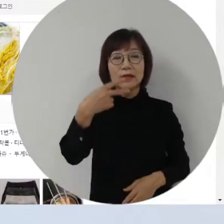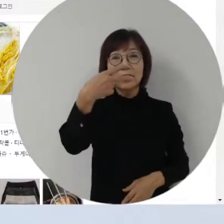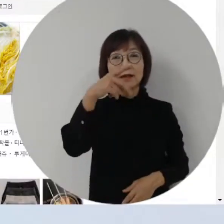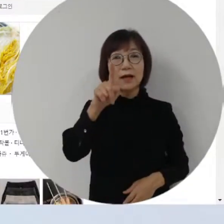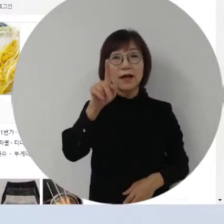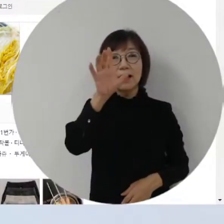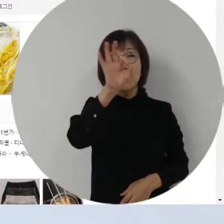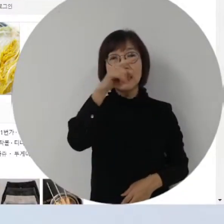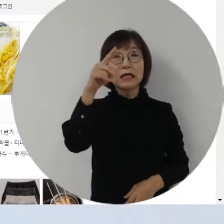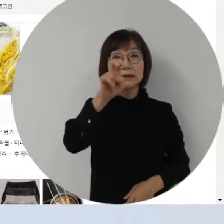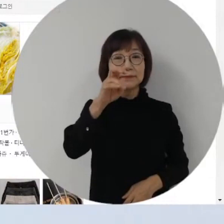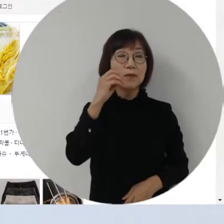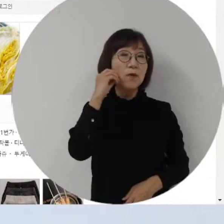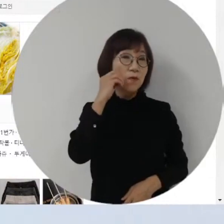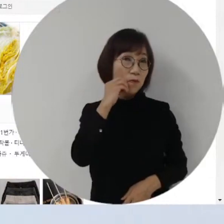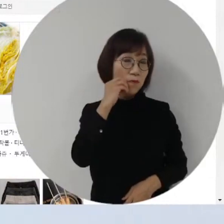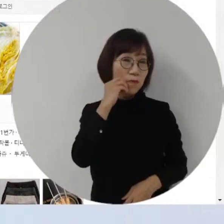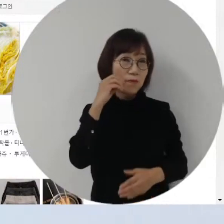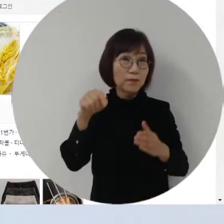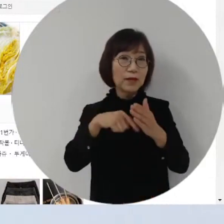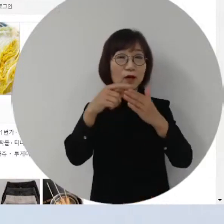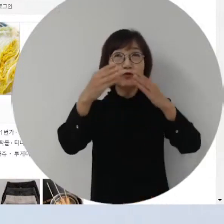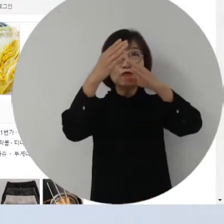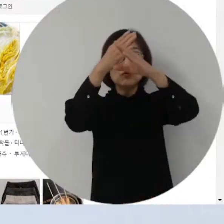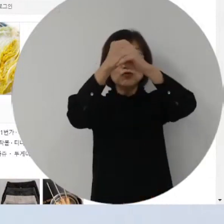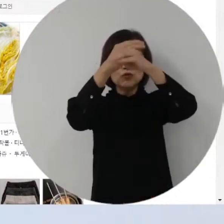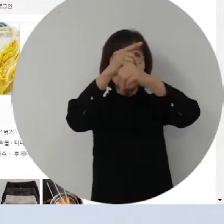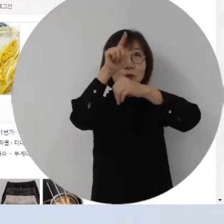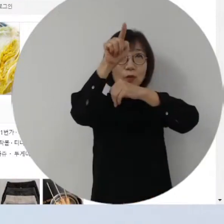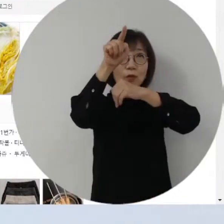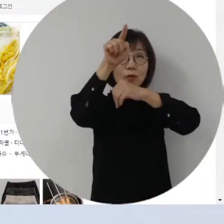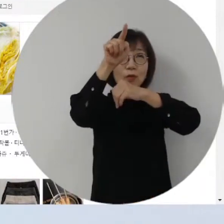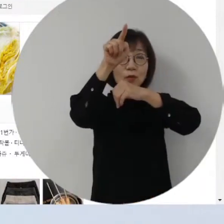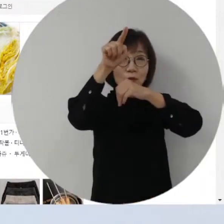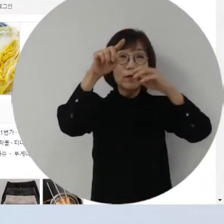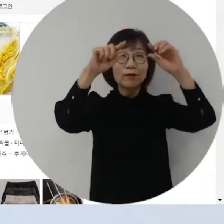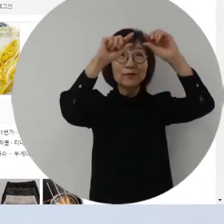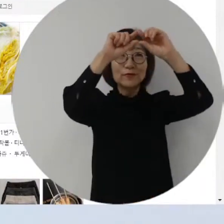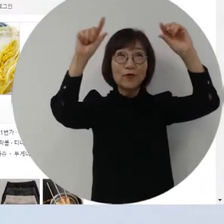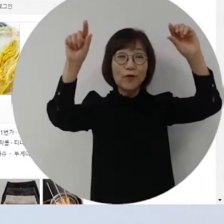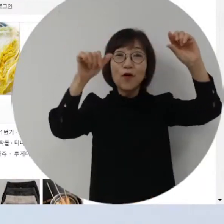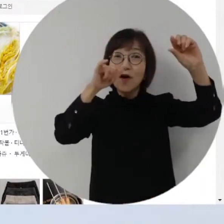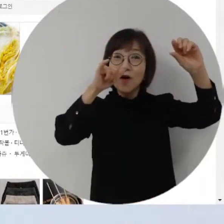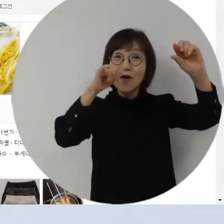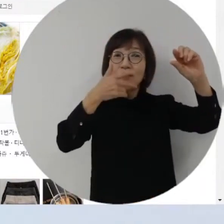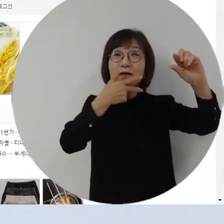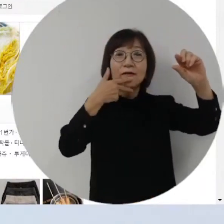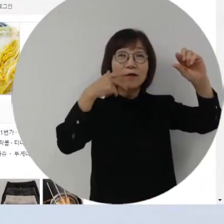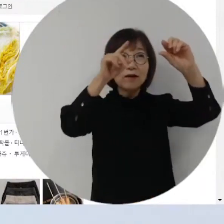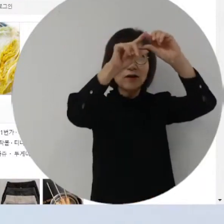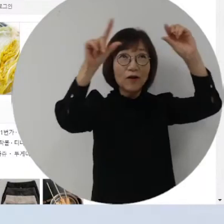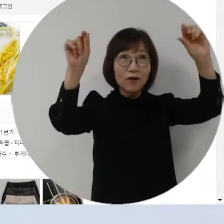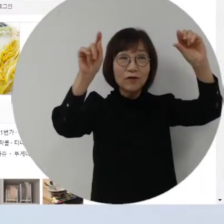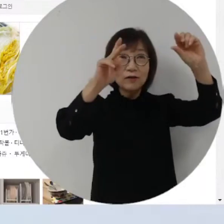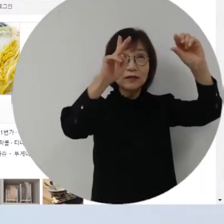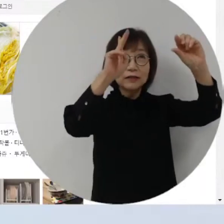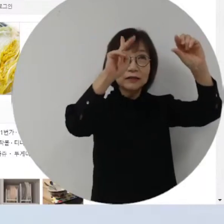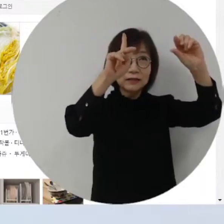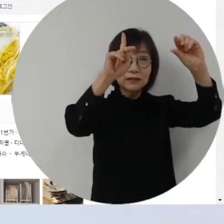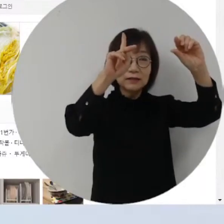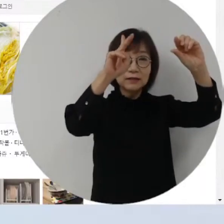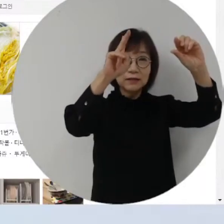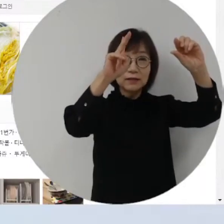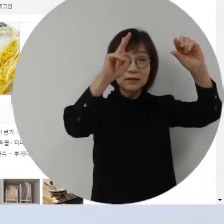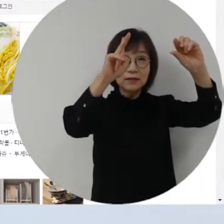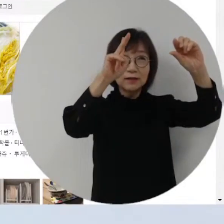오른쪽 클릭해서 복사 또는요. 컨트롤 C 눌러줄게요. 저는 이번에 컨트롤 키